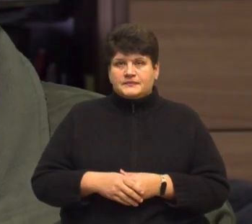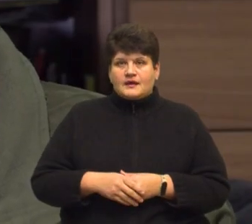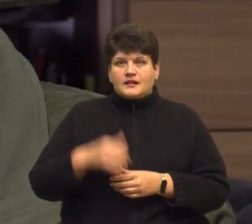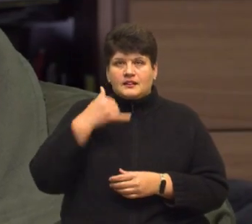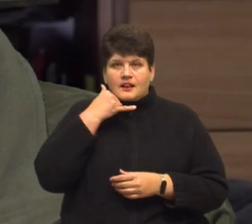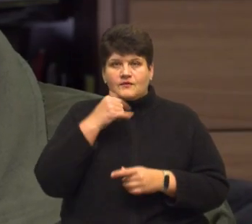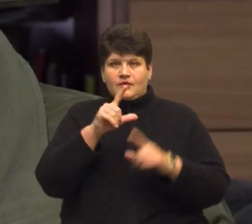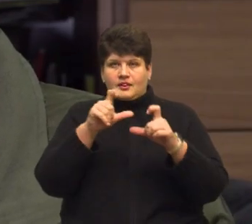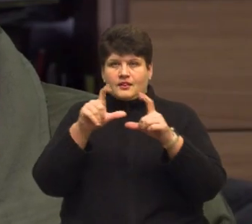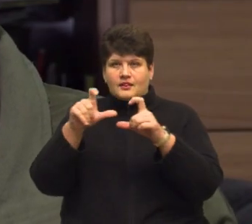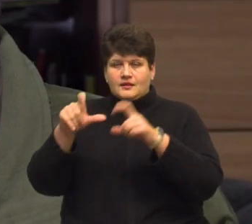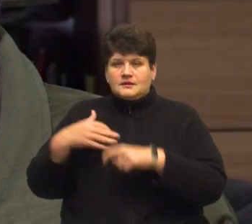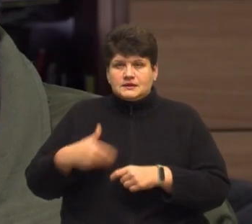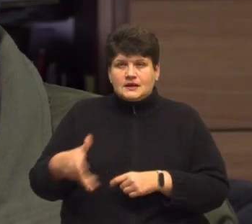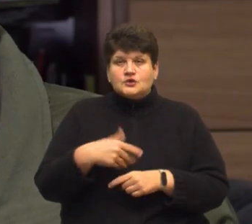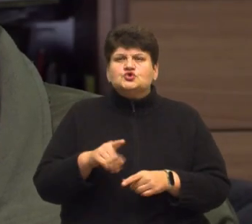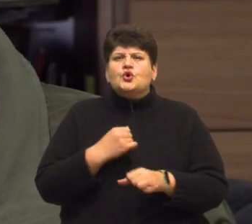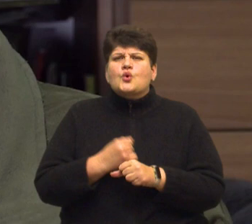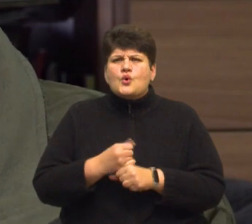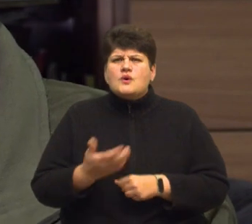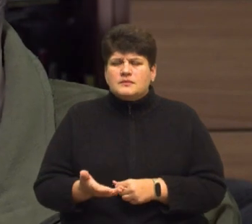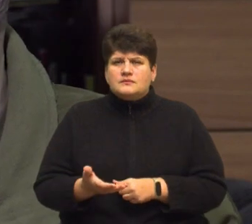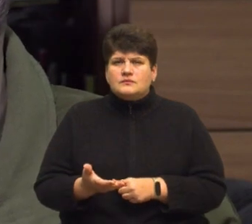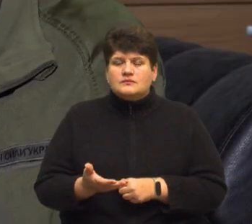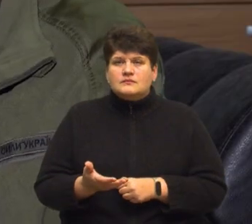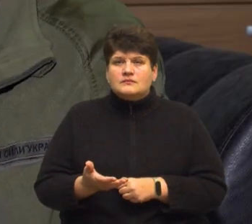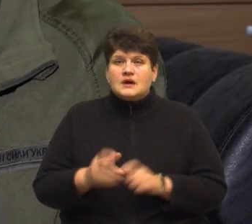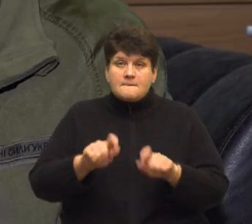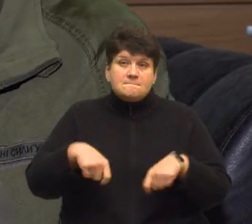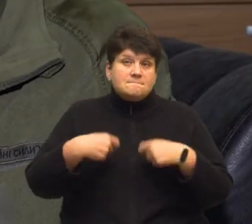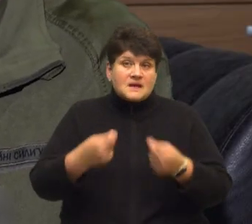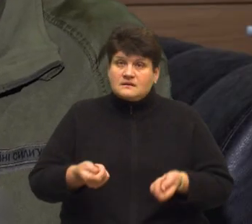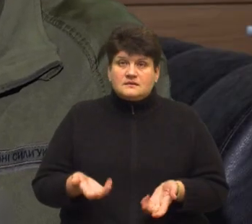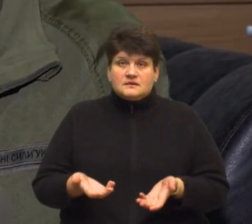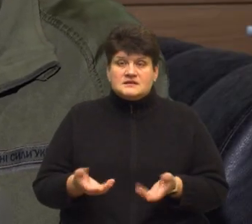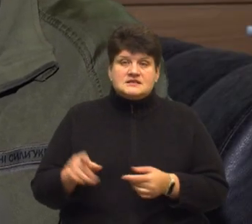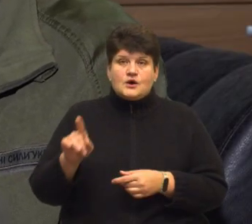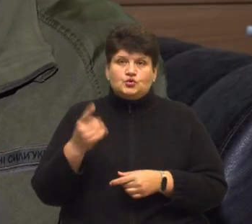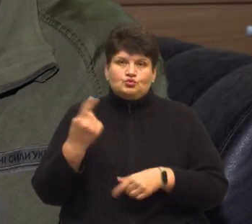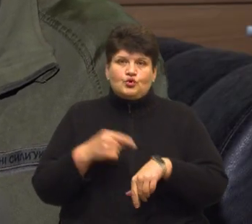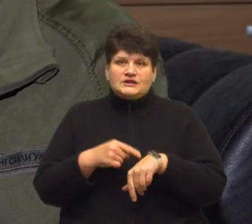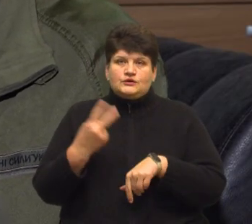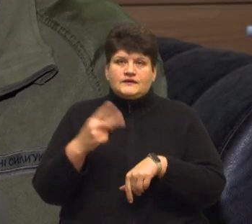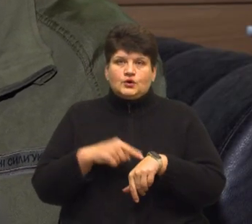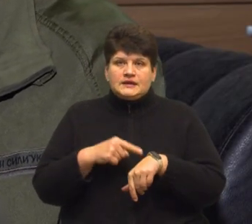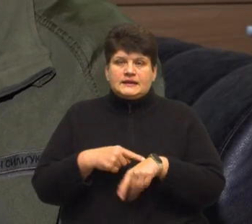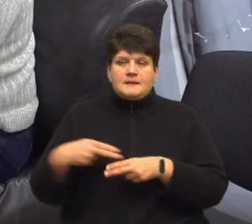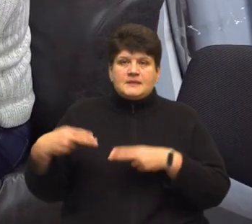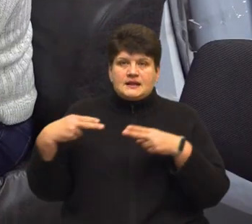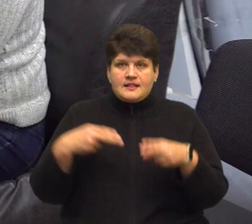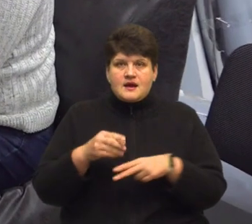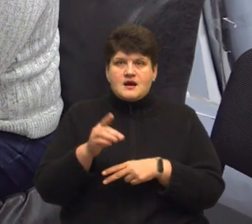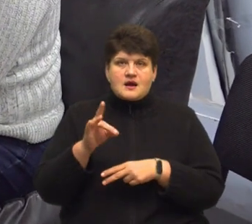нас що ми робимо що до чого і пере можуть передавати за годину-дві прилетіла ракета і тих хлопців всіх